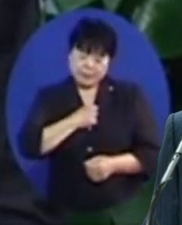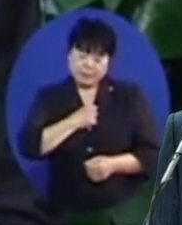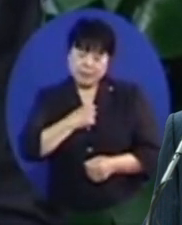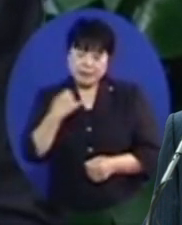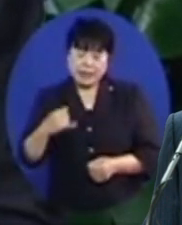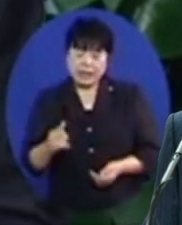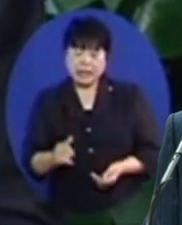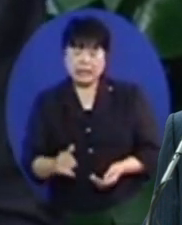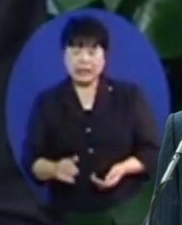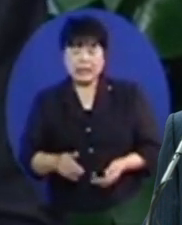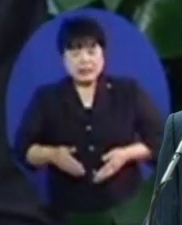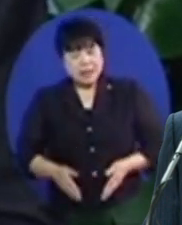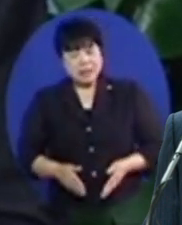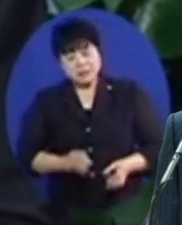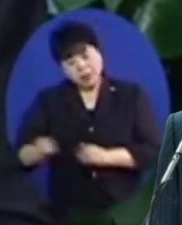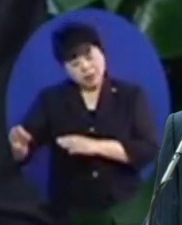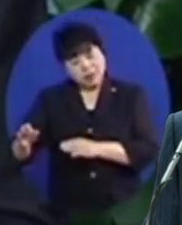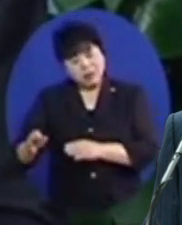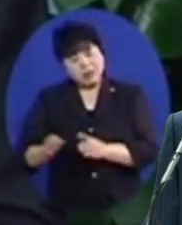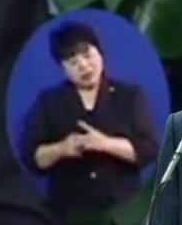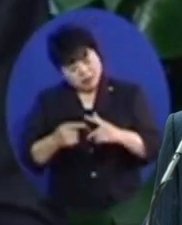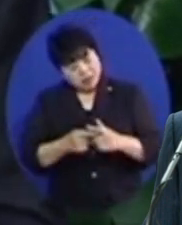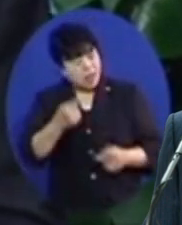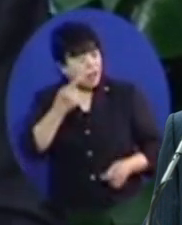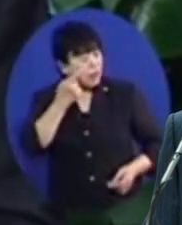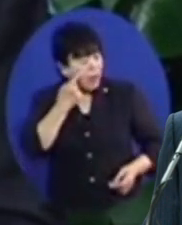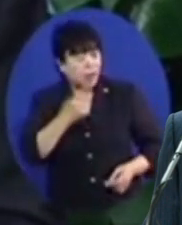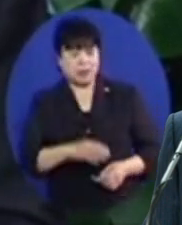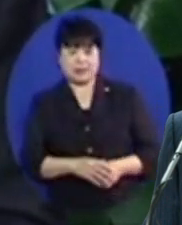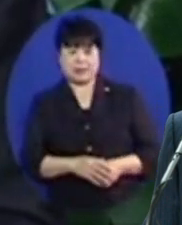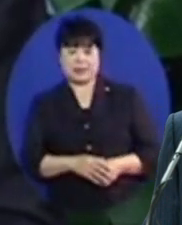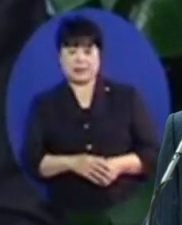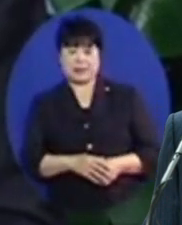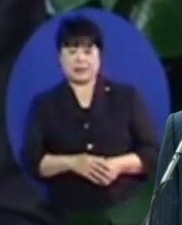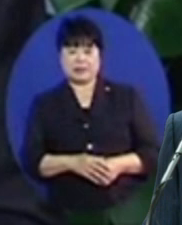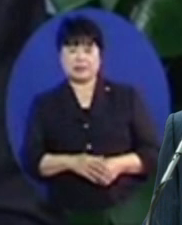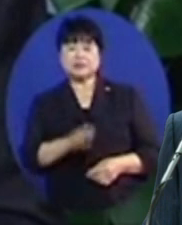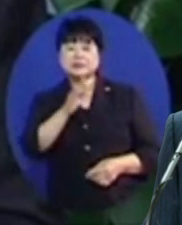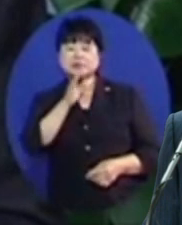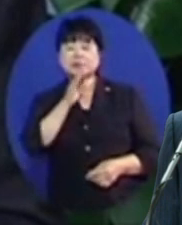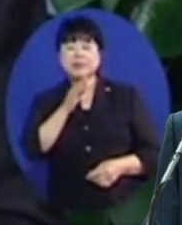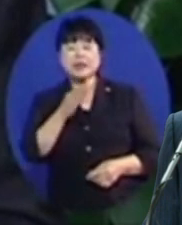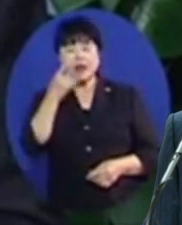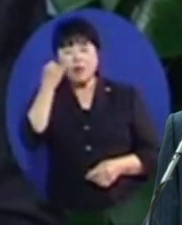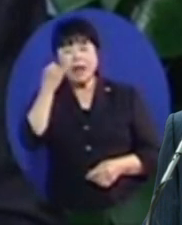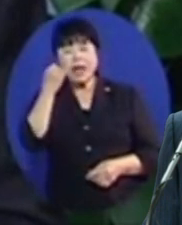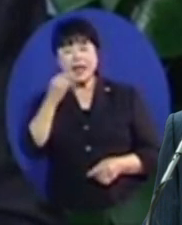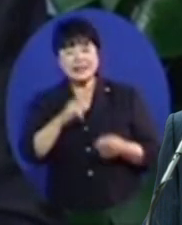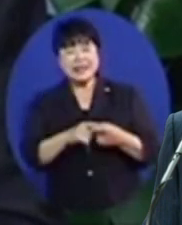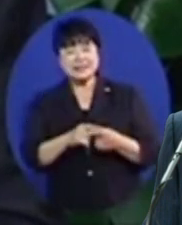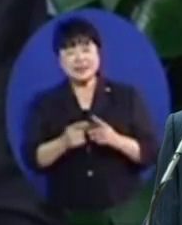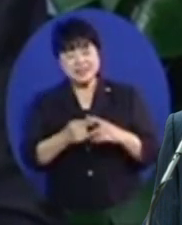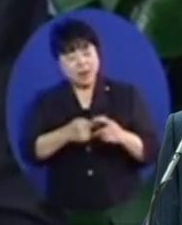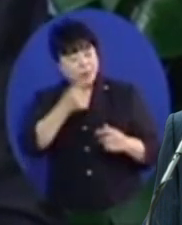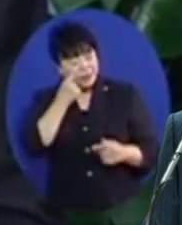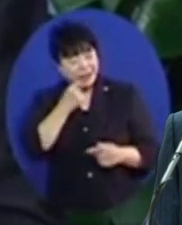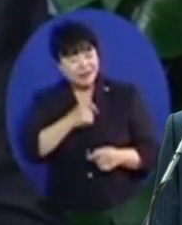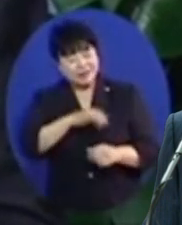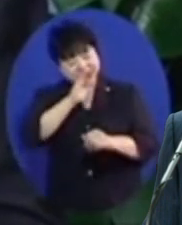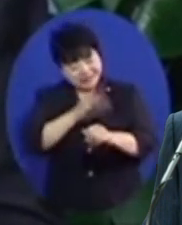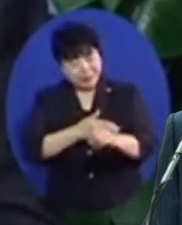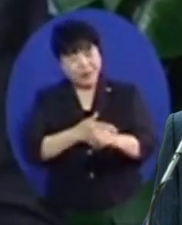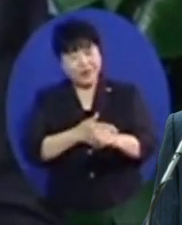않고 버리겠느냐, 그것도 생각을 해야 될 것인데 그런 생각을 못한 자기가 잘못을 알고